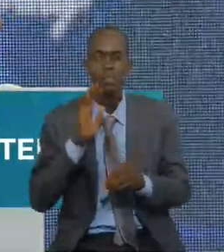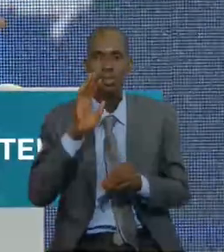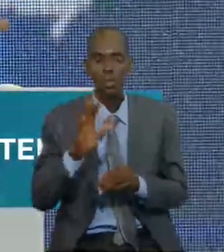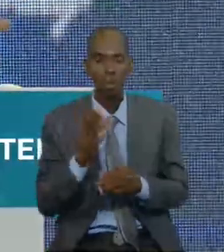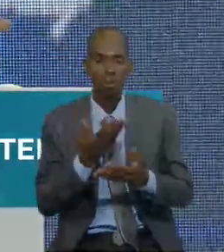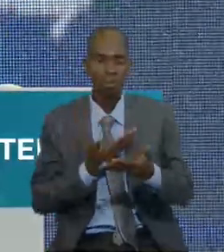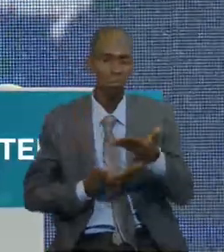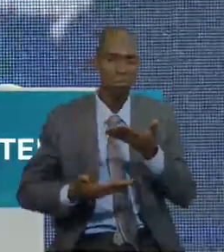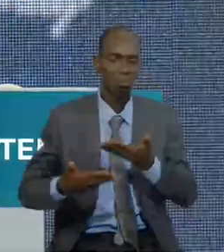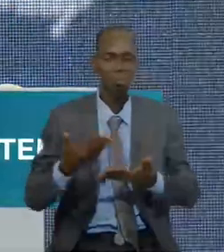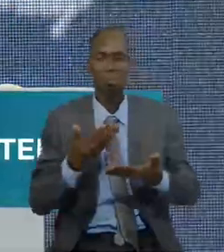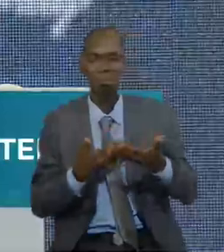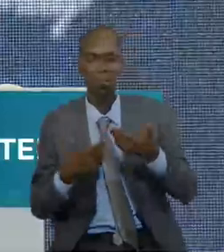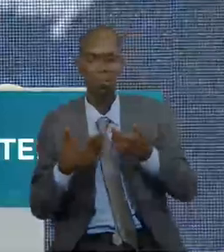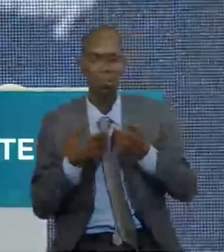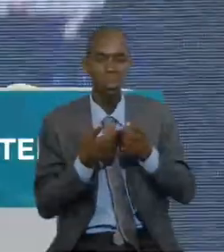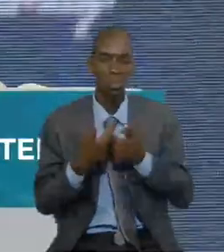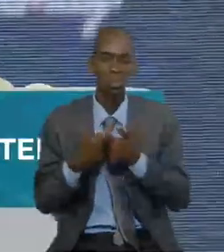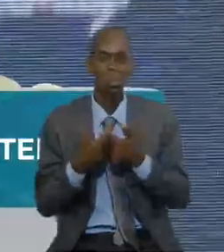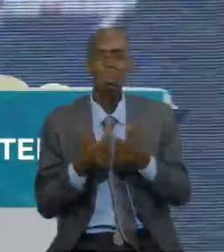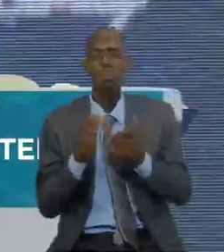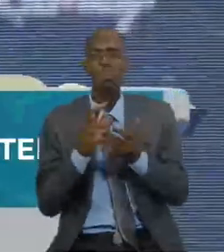la paix dans tes interactions